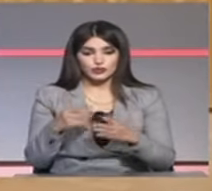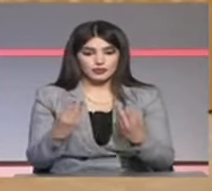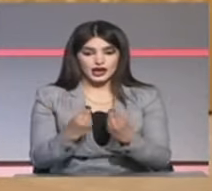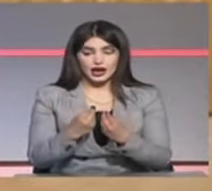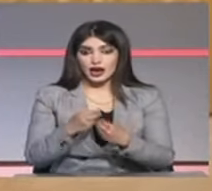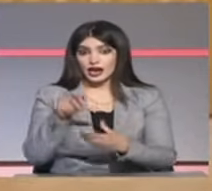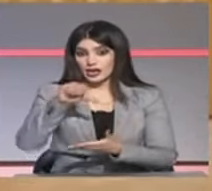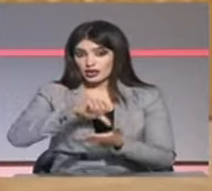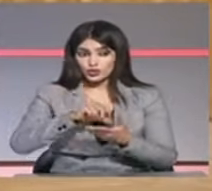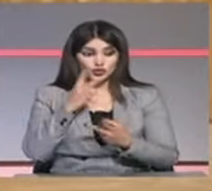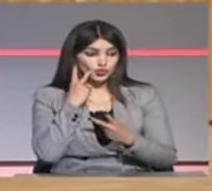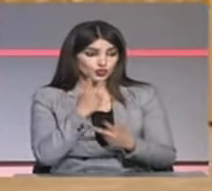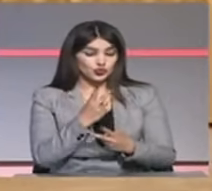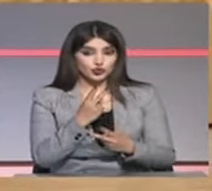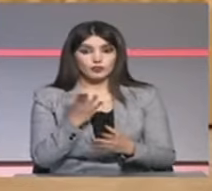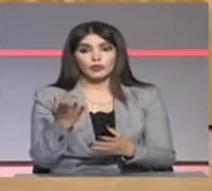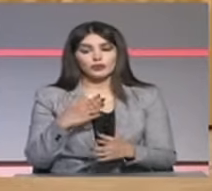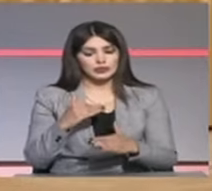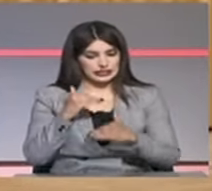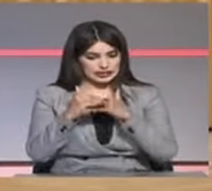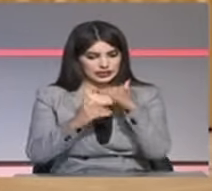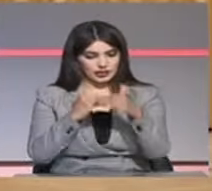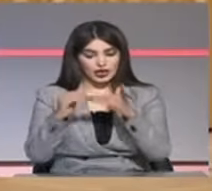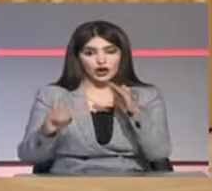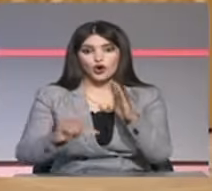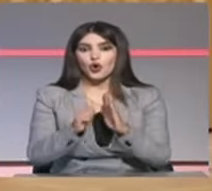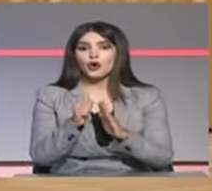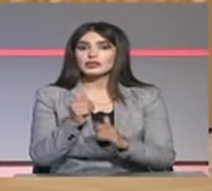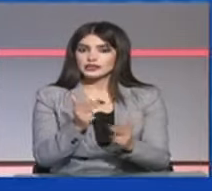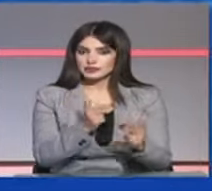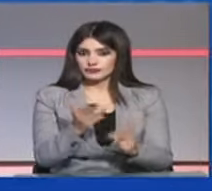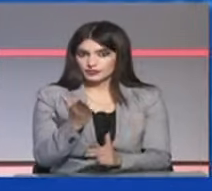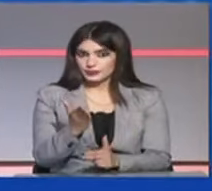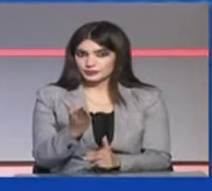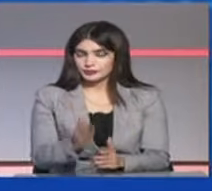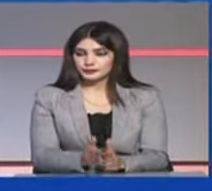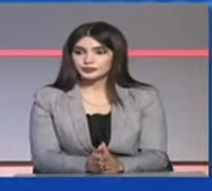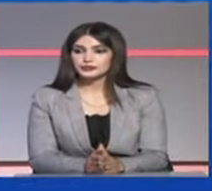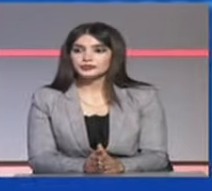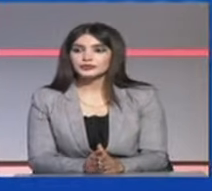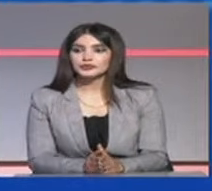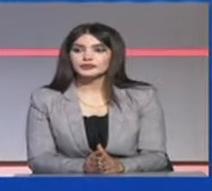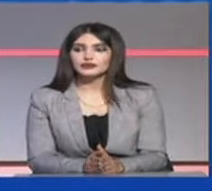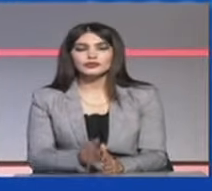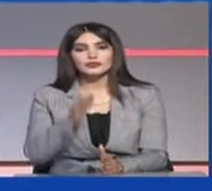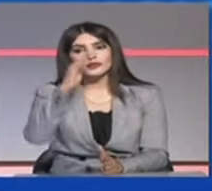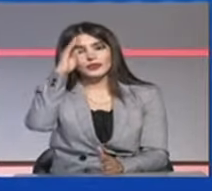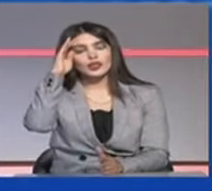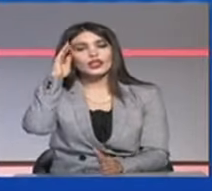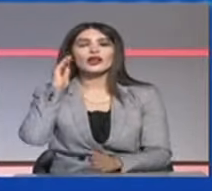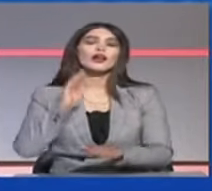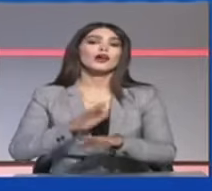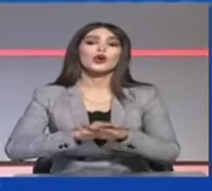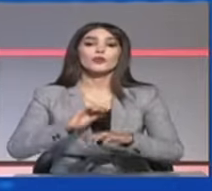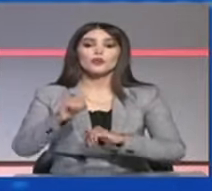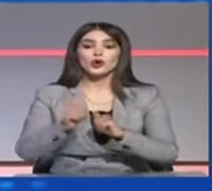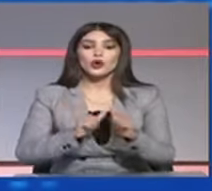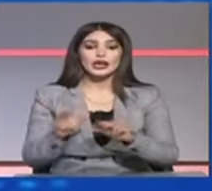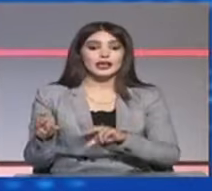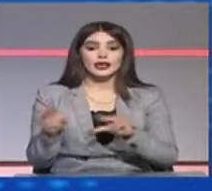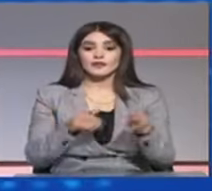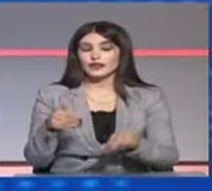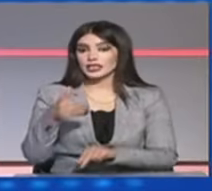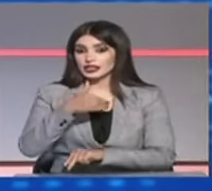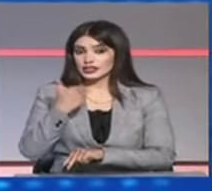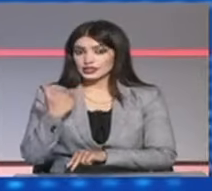معتبره جاء تقدما اوليا جديدا وفي اخبار الرياضه تعادل الترجي الرياضي